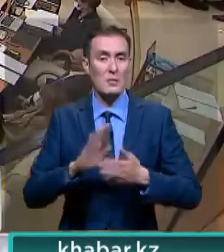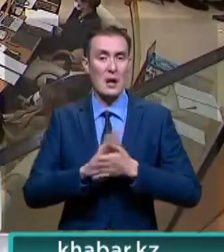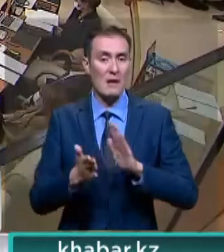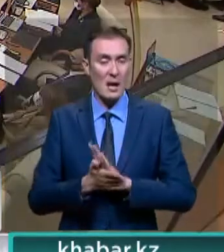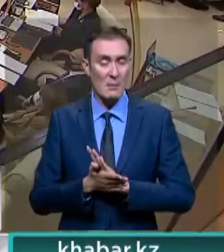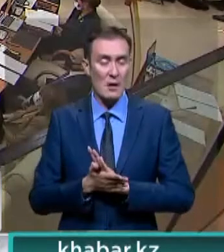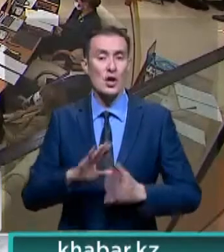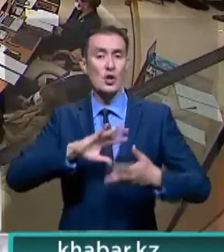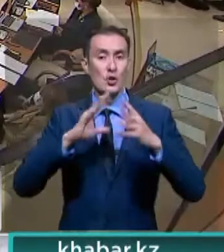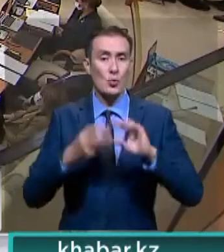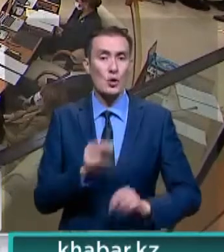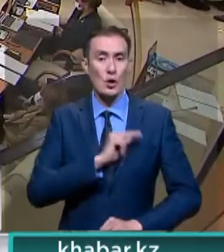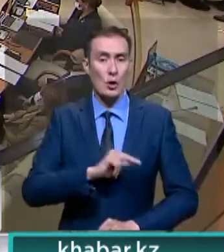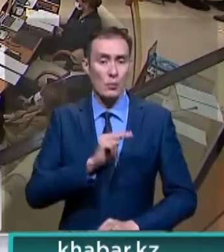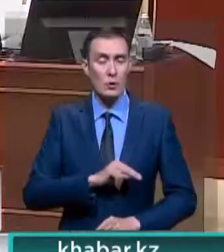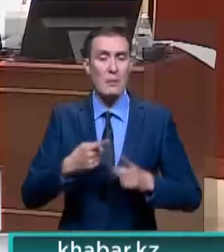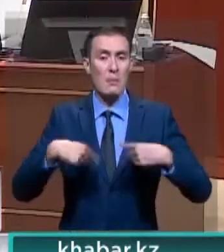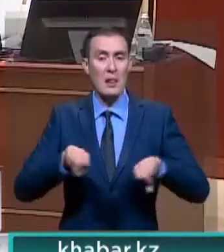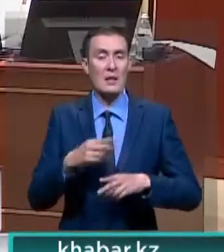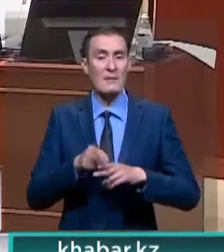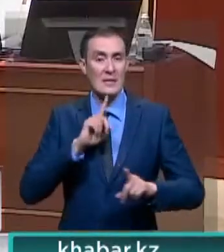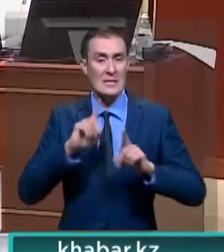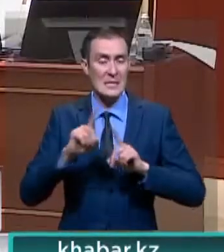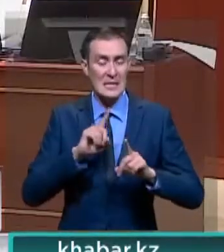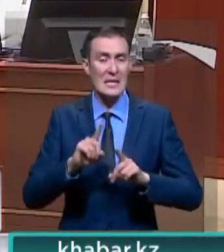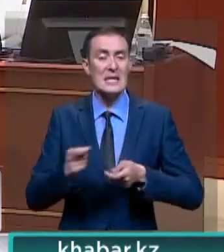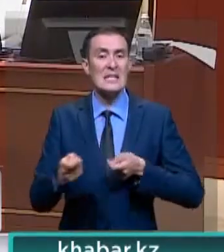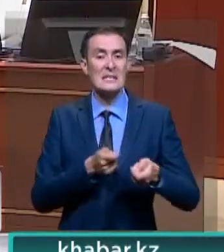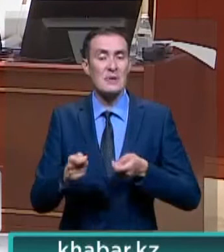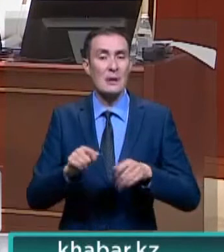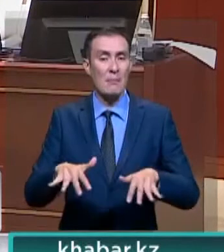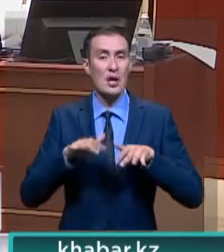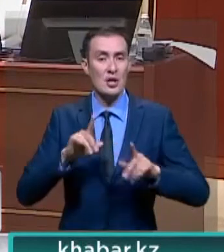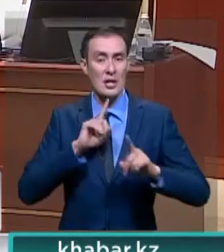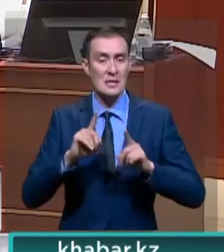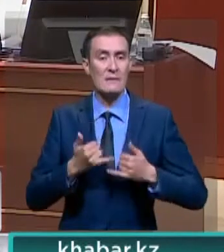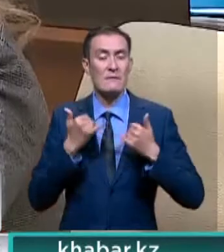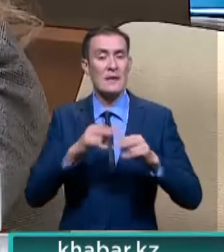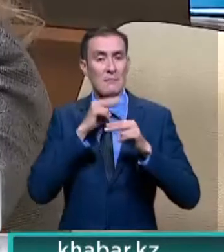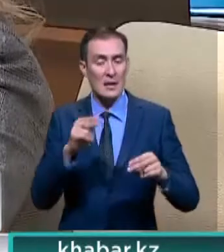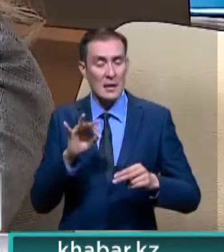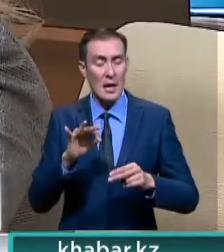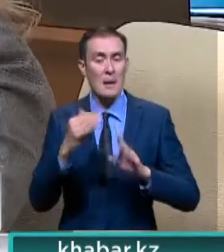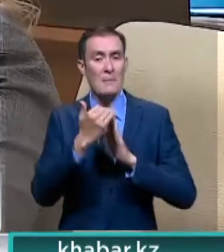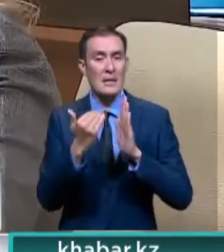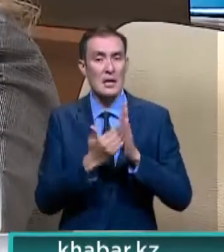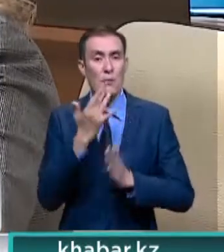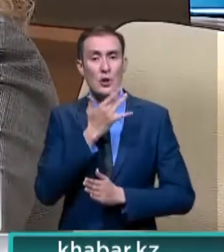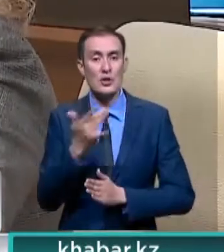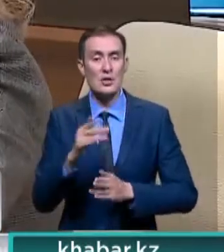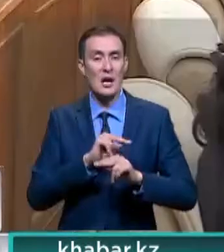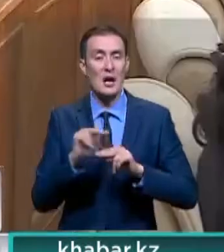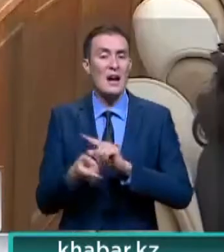договорами. Подводя итоги работы палаты в этой сессии, спикер Мажилиса акцентировал внимание прежде всего на пакете политических